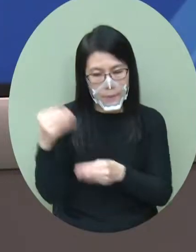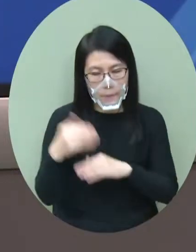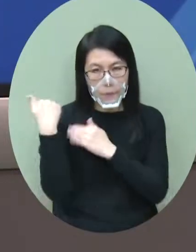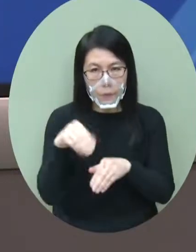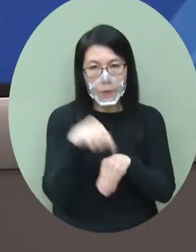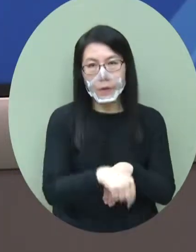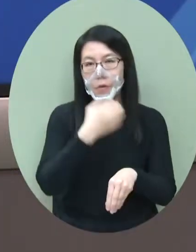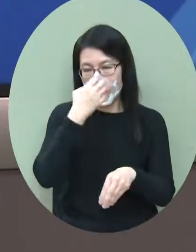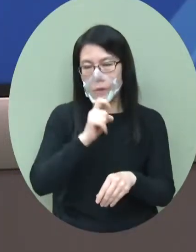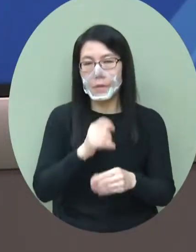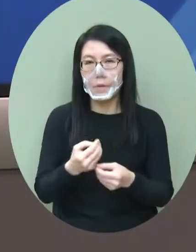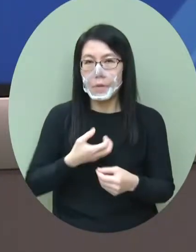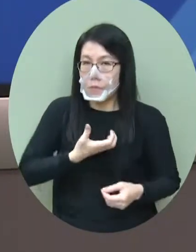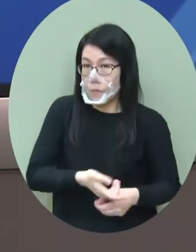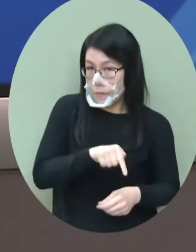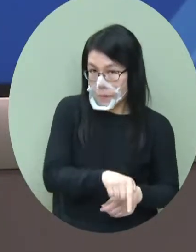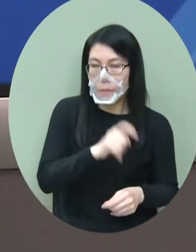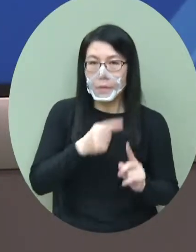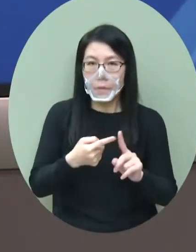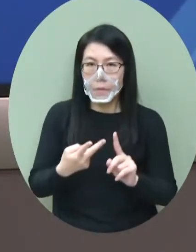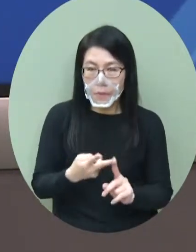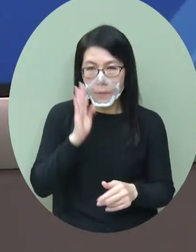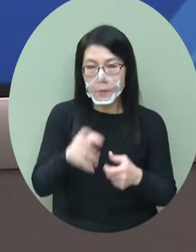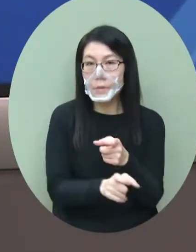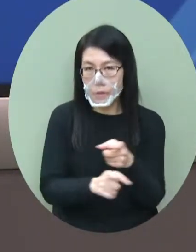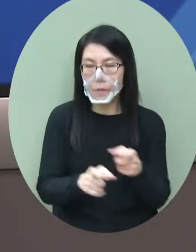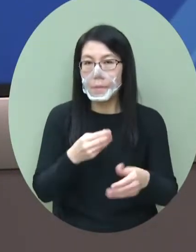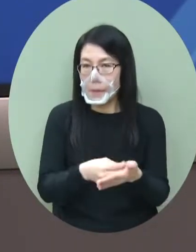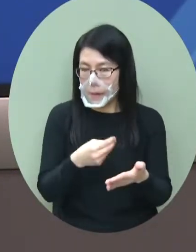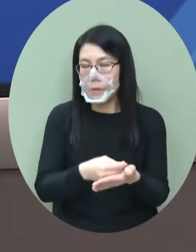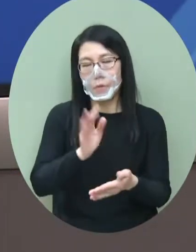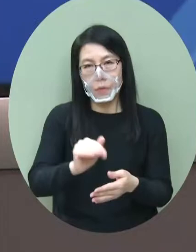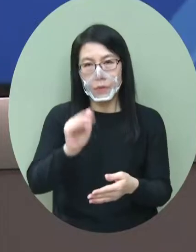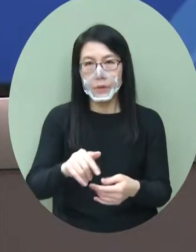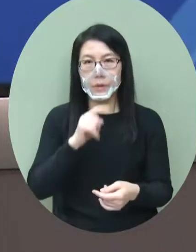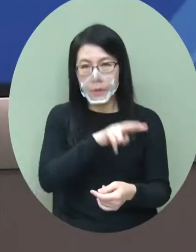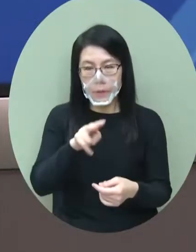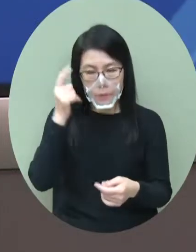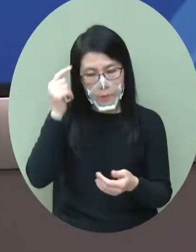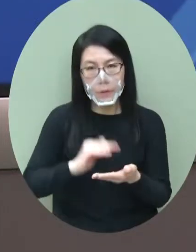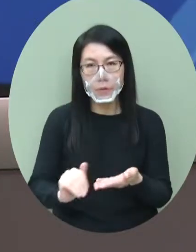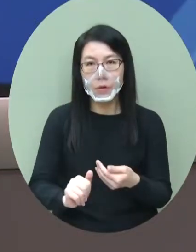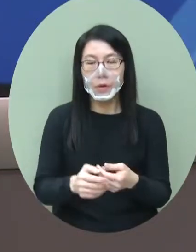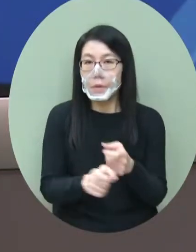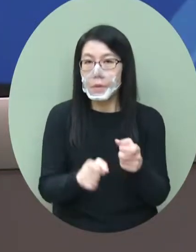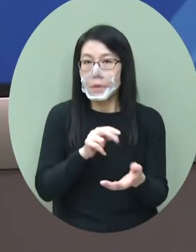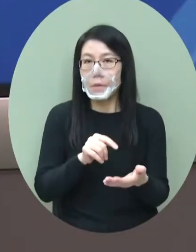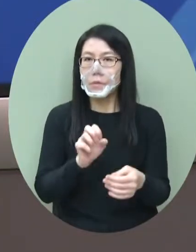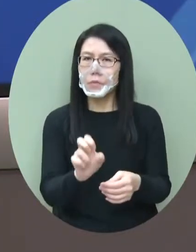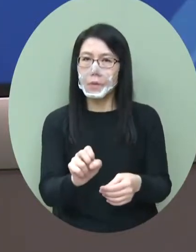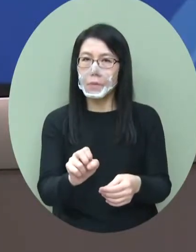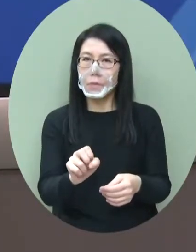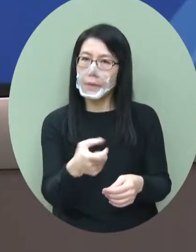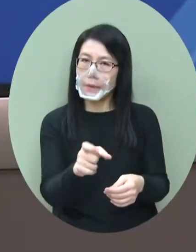经来到了香港。所以除了赠送的，还有我们也会保证市场上也一样有供